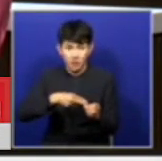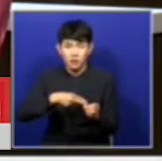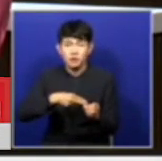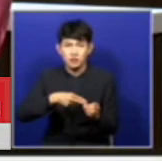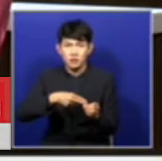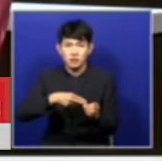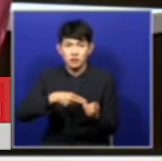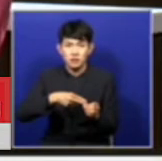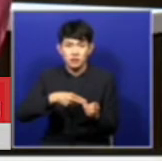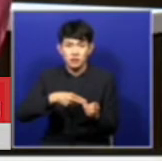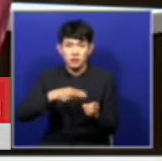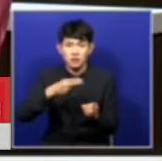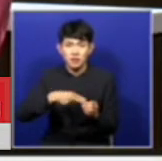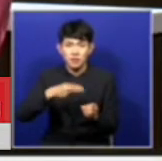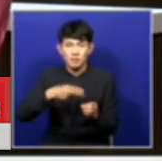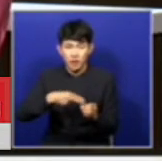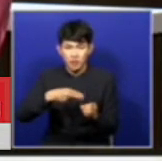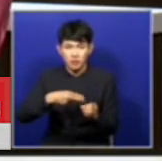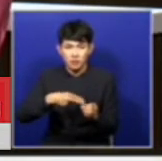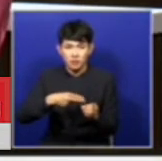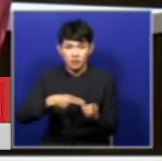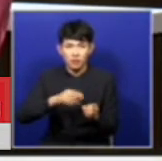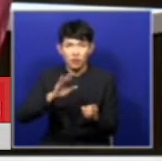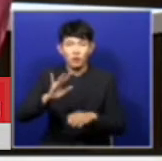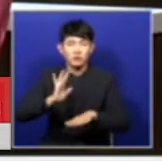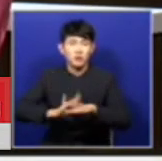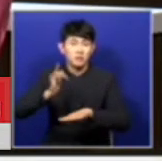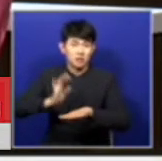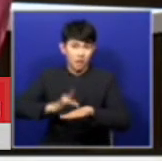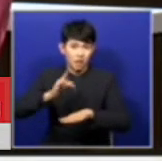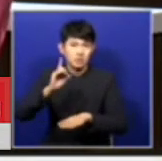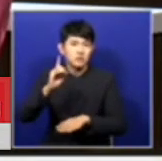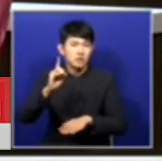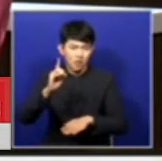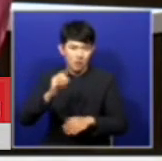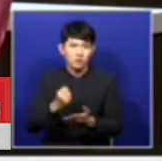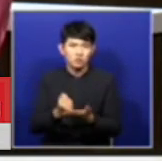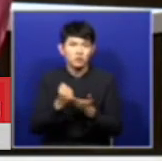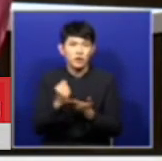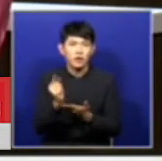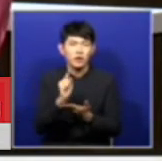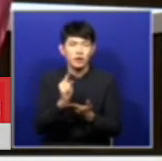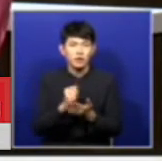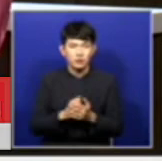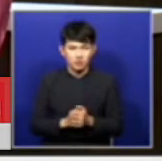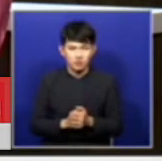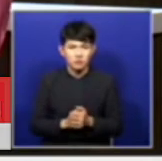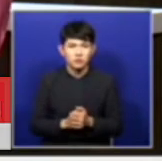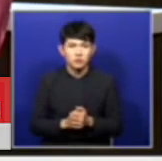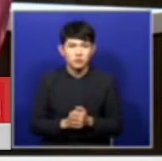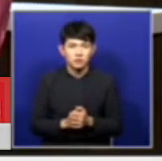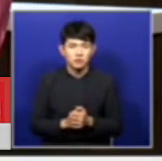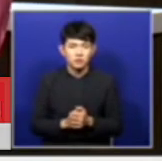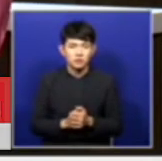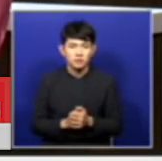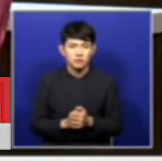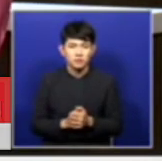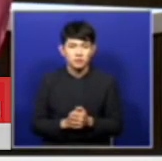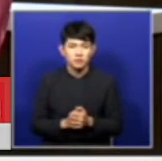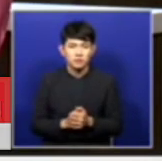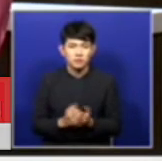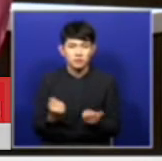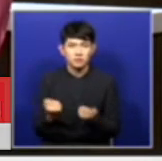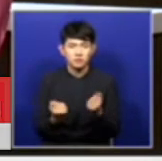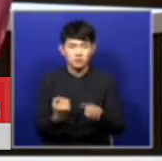เชื้อเพลิงที่มาจากหัวธรรมชาติเนี่ยนะครับมันจะมีผลผลิตที่เป็น